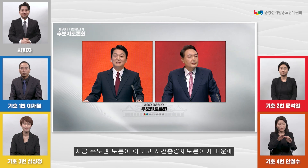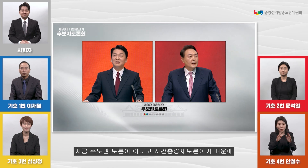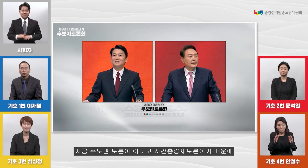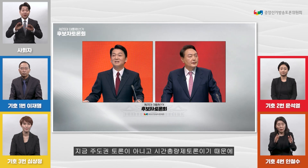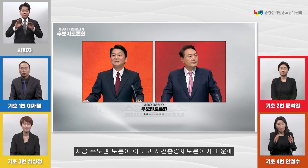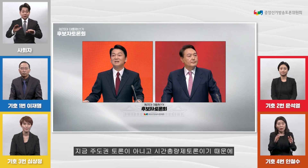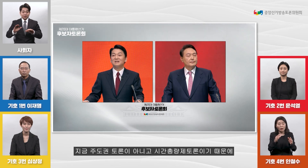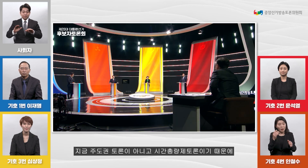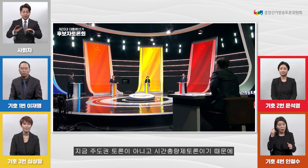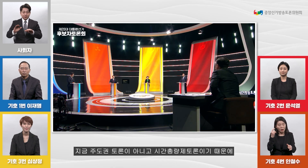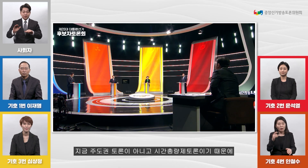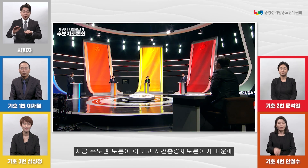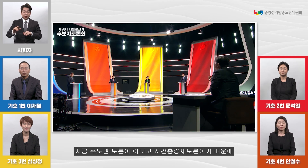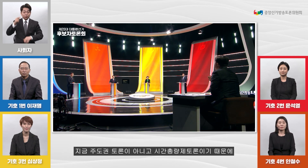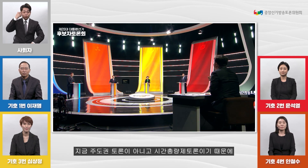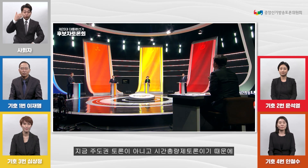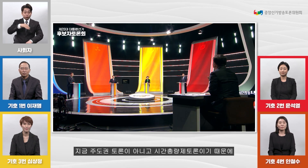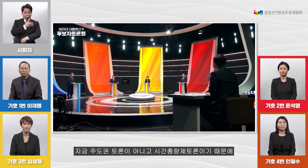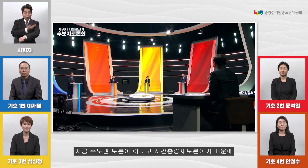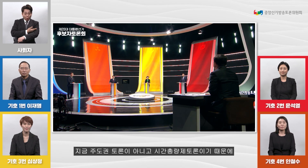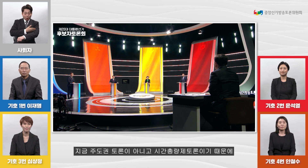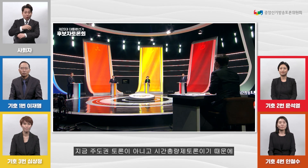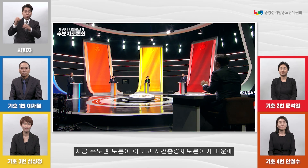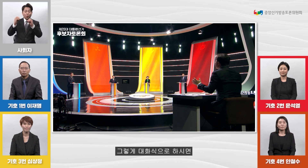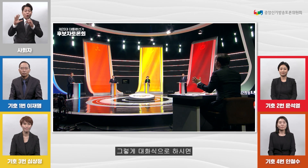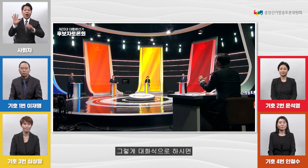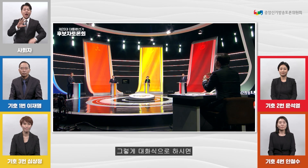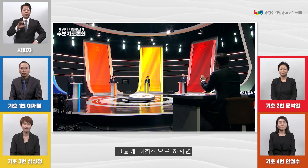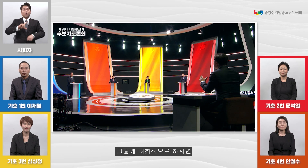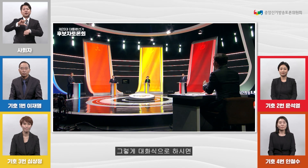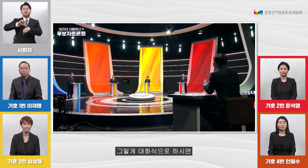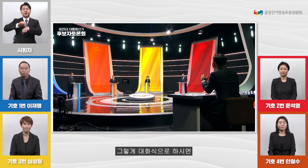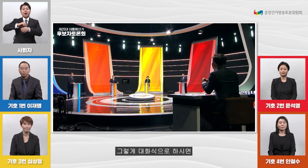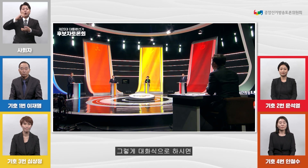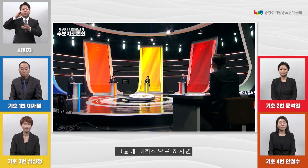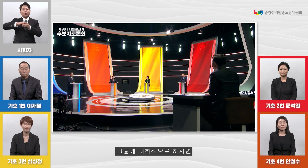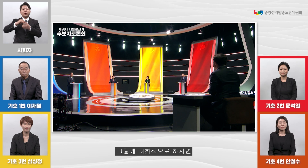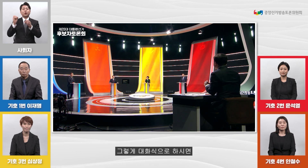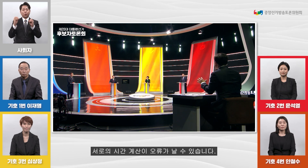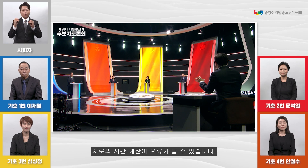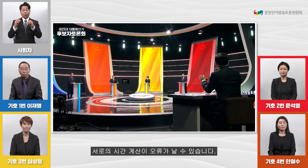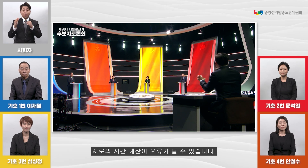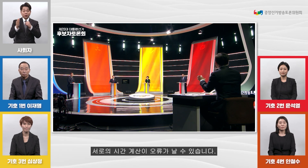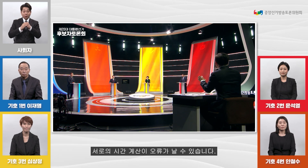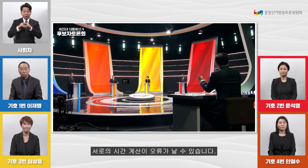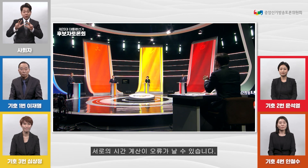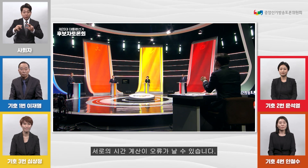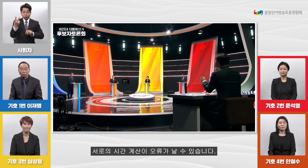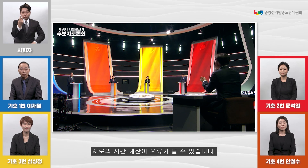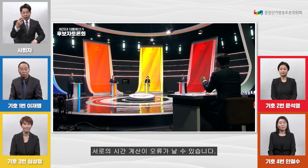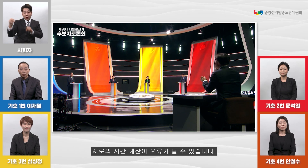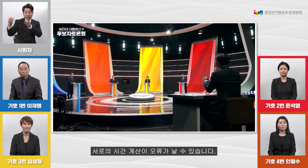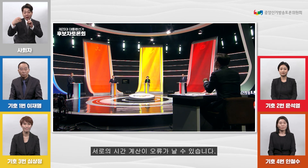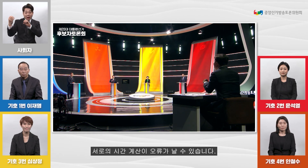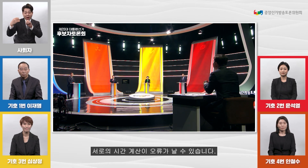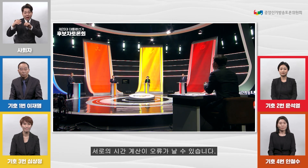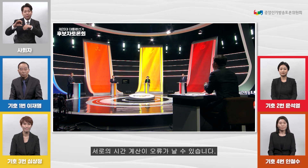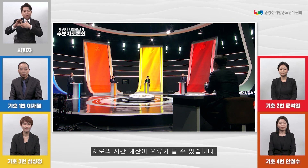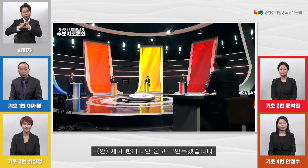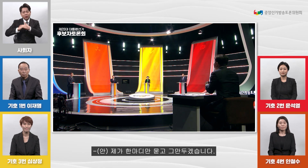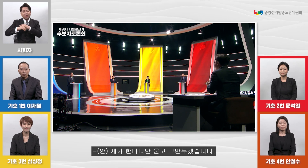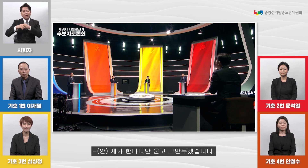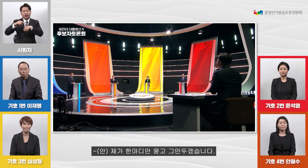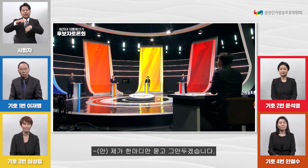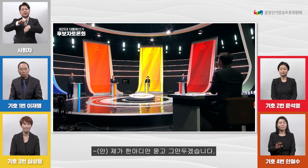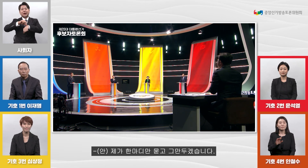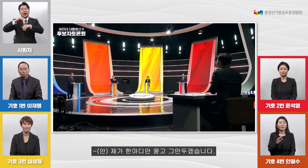지금 주도권 토론이 아니고 시간 총량제 토론이기 때문에 그렇게 대화식으로 하시면 서로의 시간 계산이 오류가 날 수가